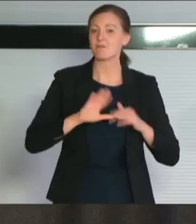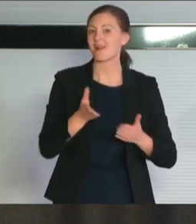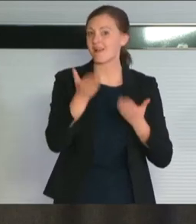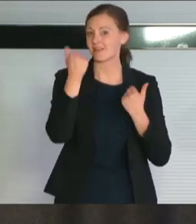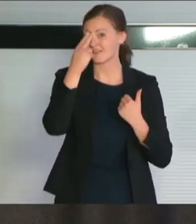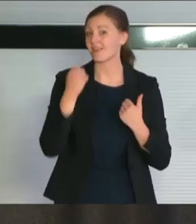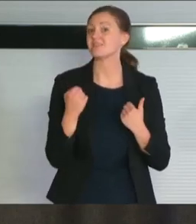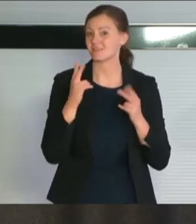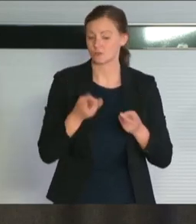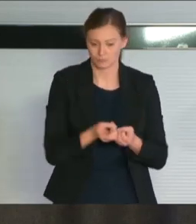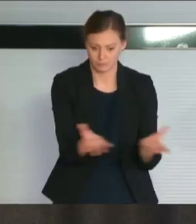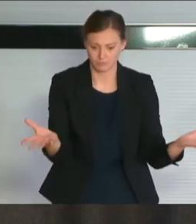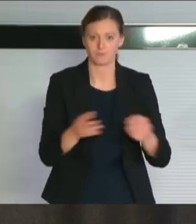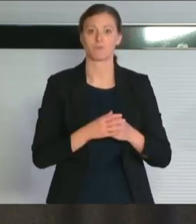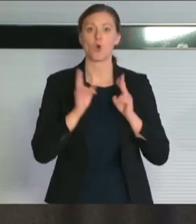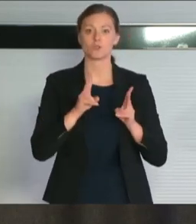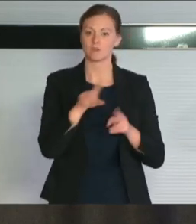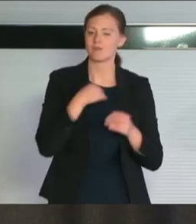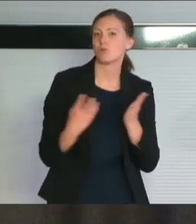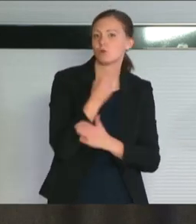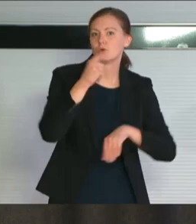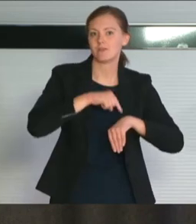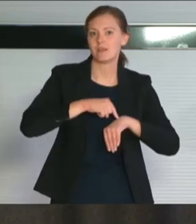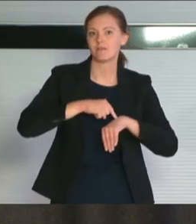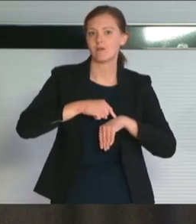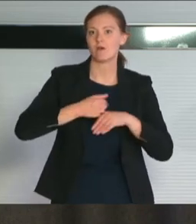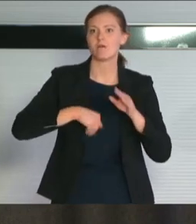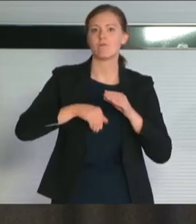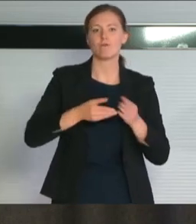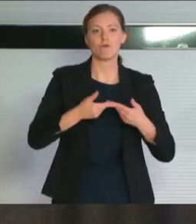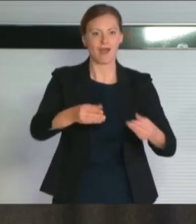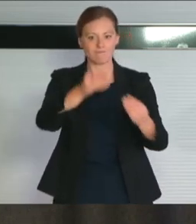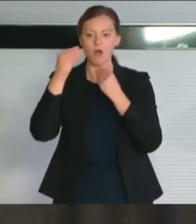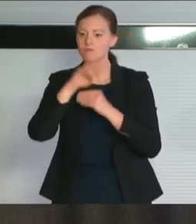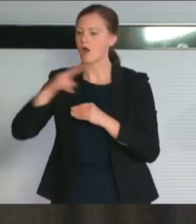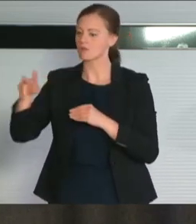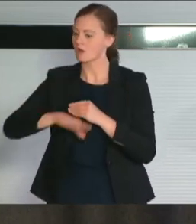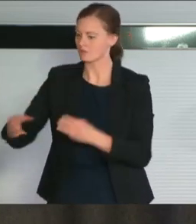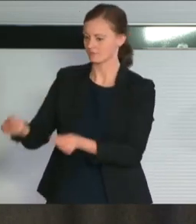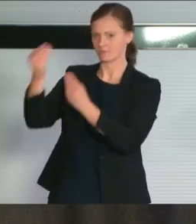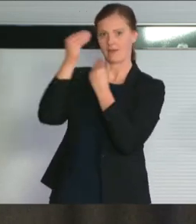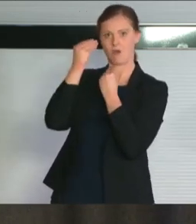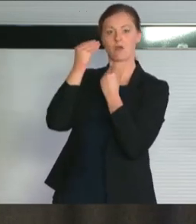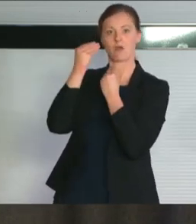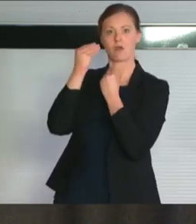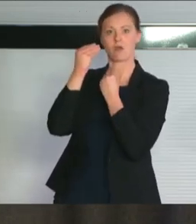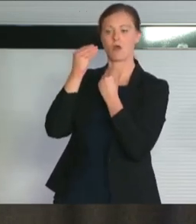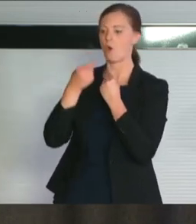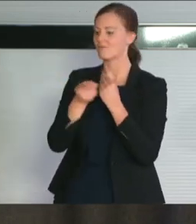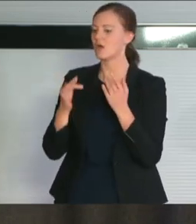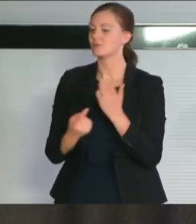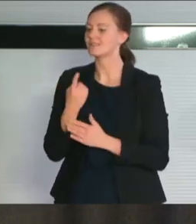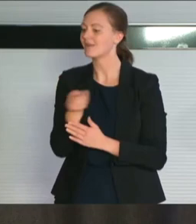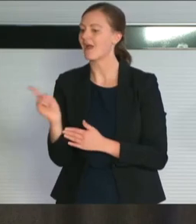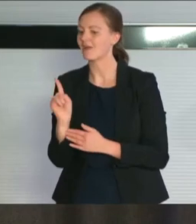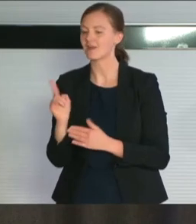mange som mulig. Vi vil vinne tid til å innhente mer kunnskap og høste erfaringer fra andre land. Det som skjer i andre land er til stor hjelp i